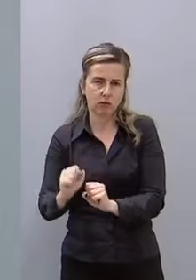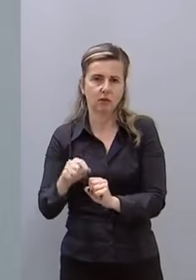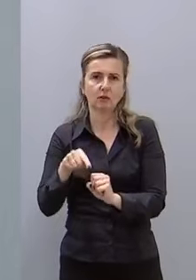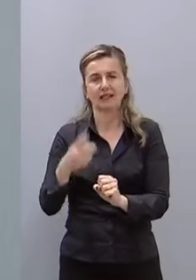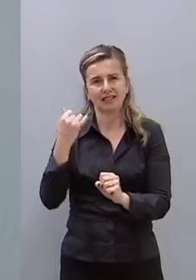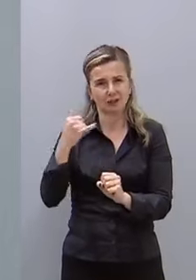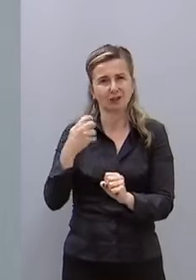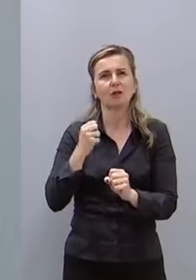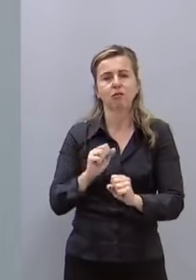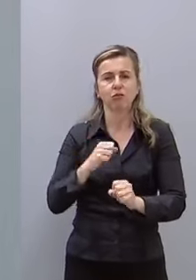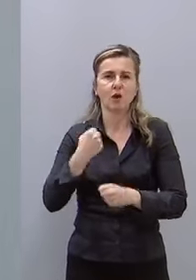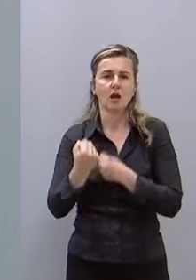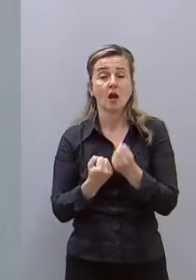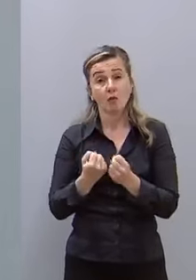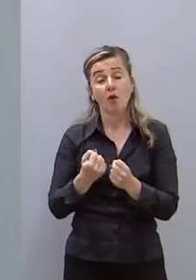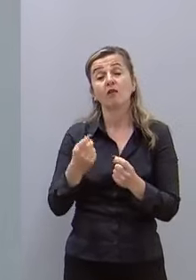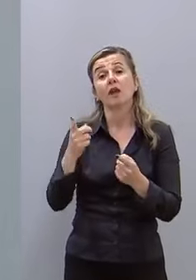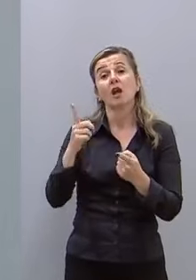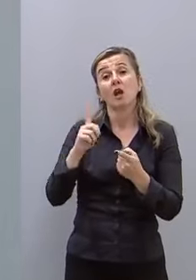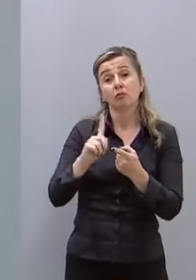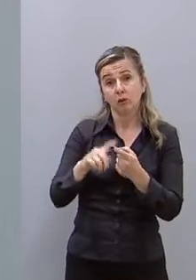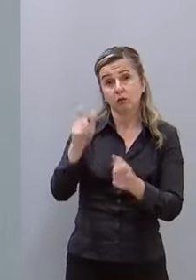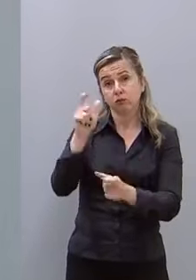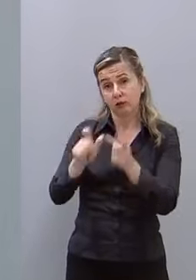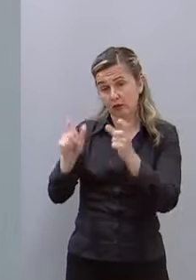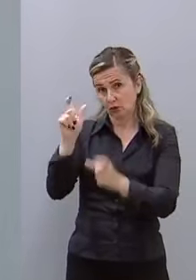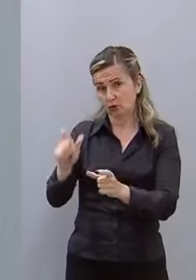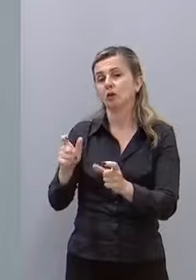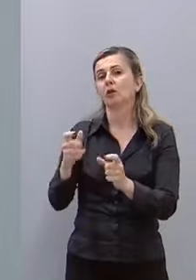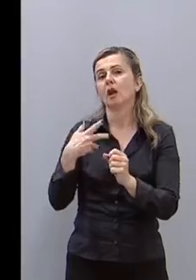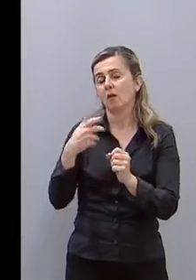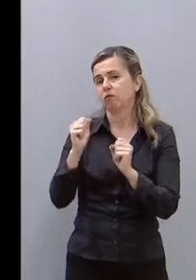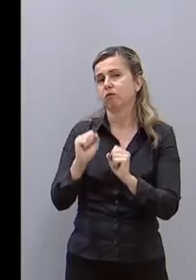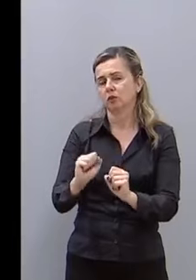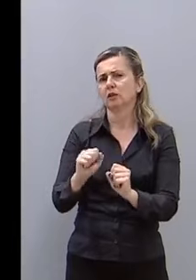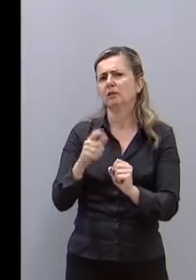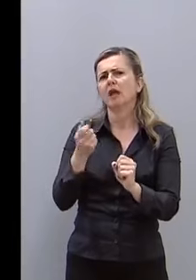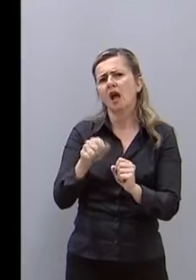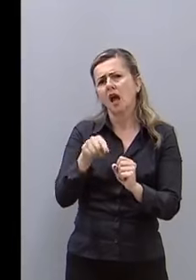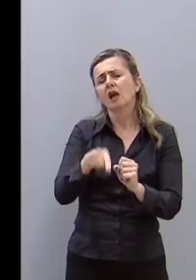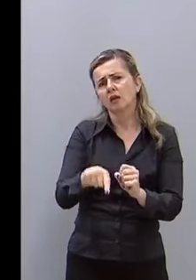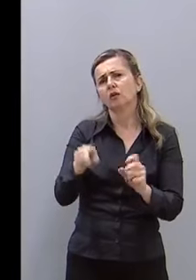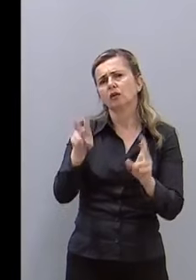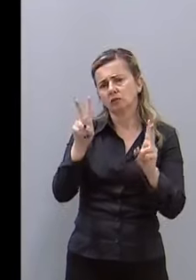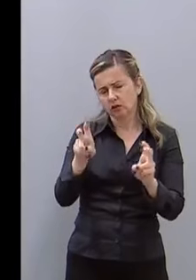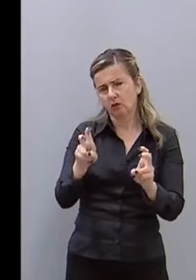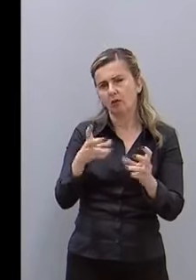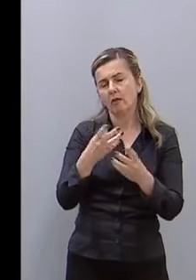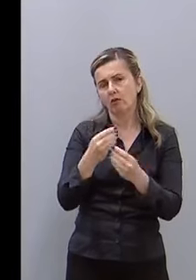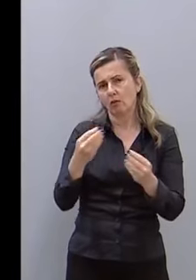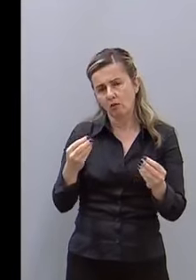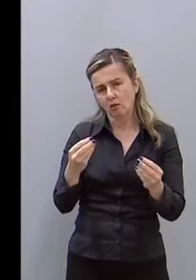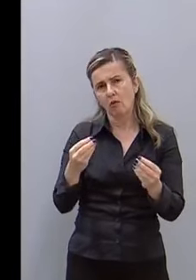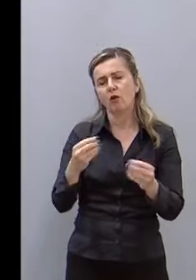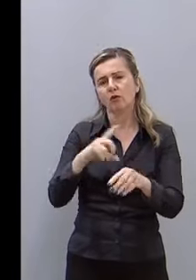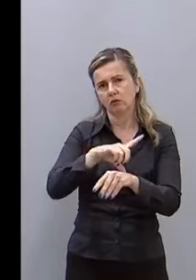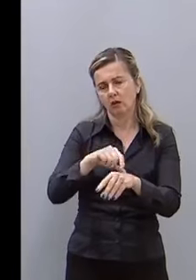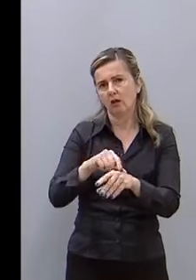in più in più in più persone anche questo era un tema che sul quale si stava da tempo